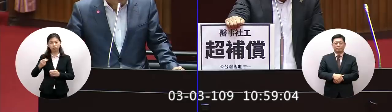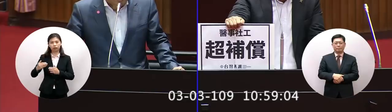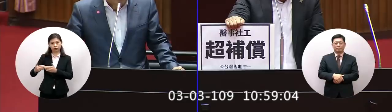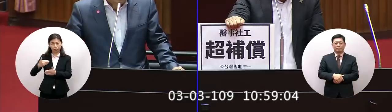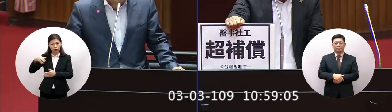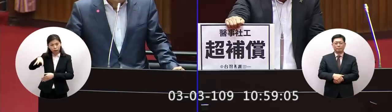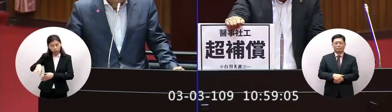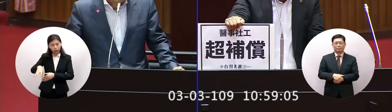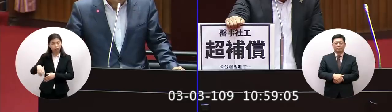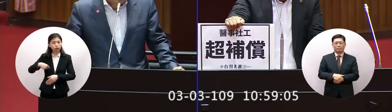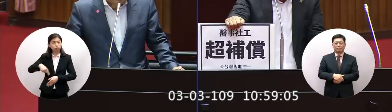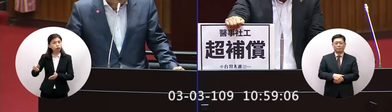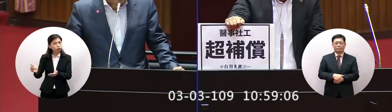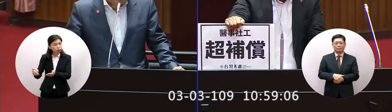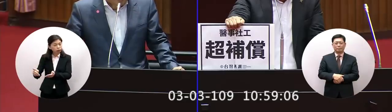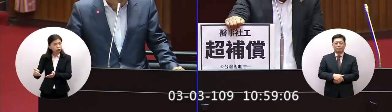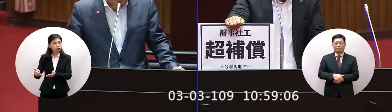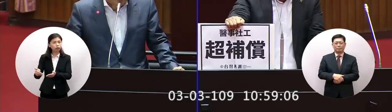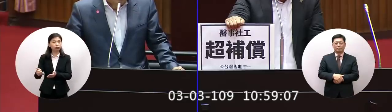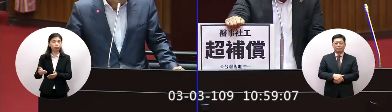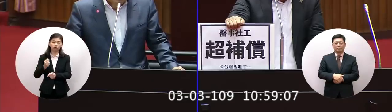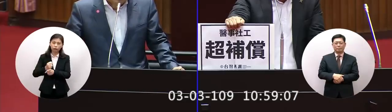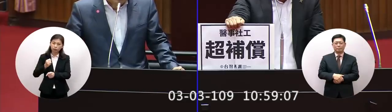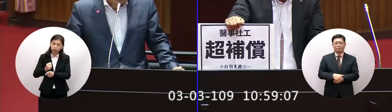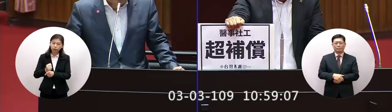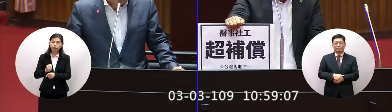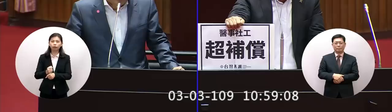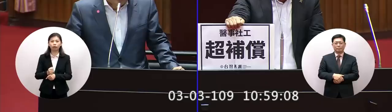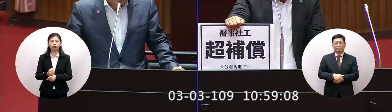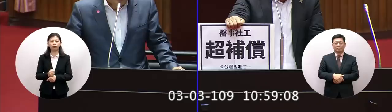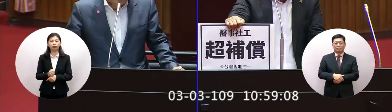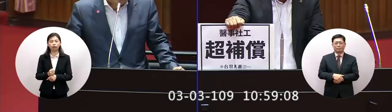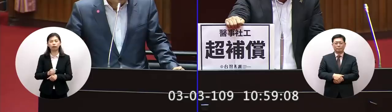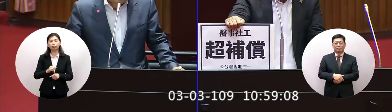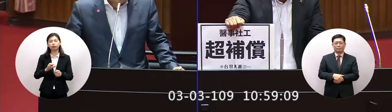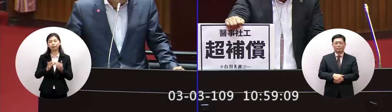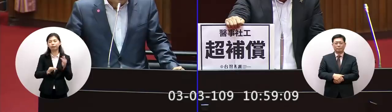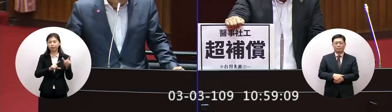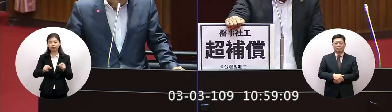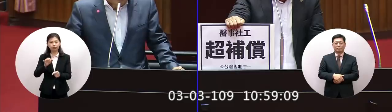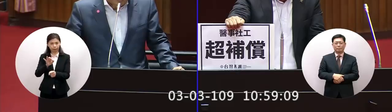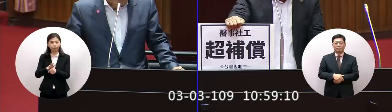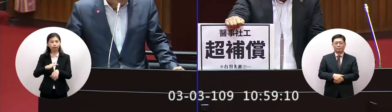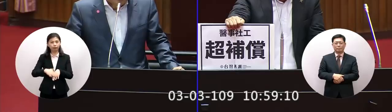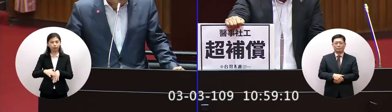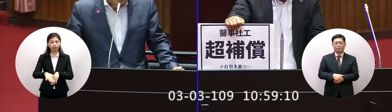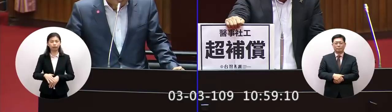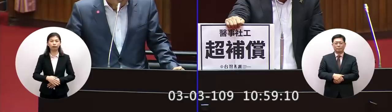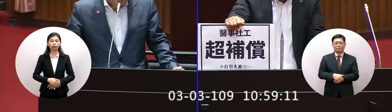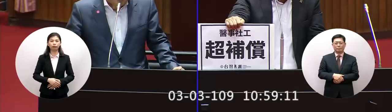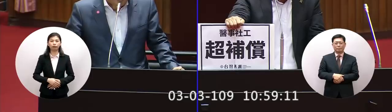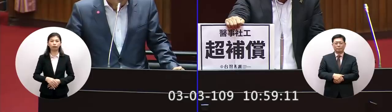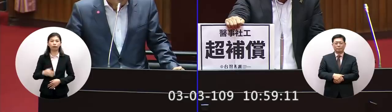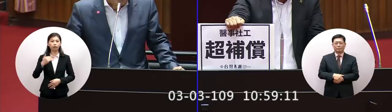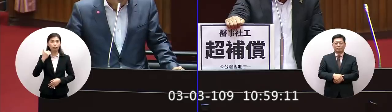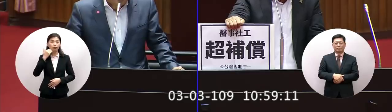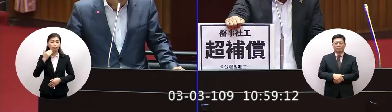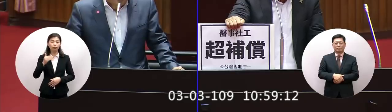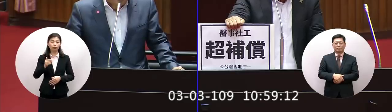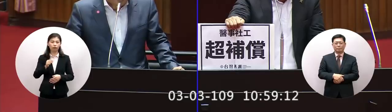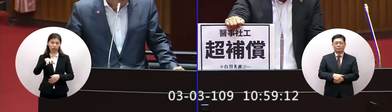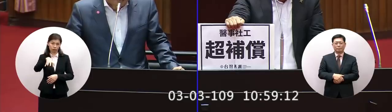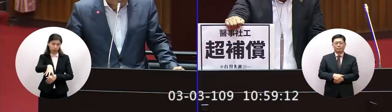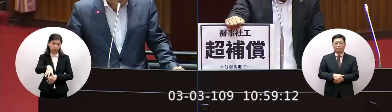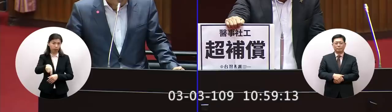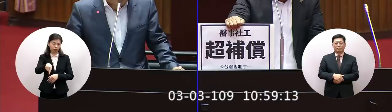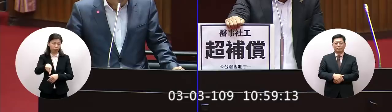所去治疗，好，从事相关的工作，那就会相应于补偿。那在里面第二个对于机构。机构